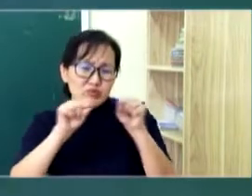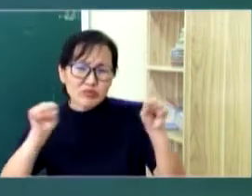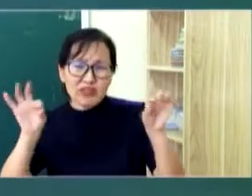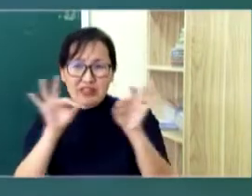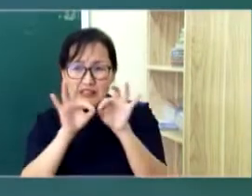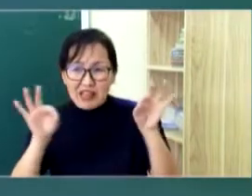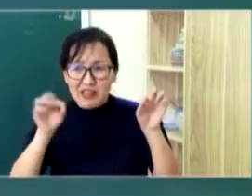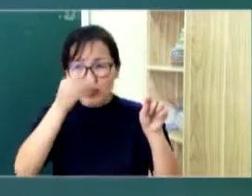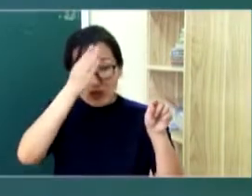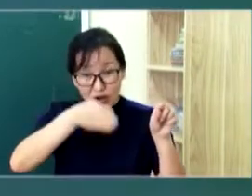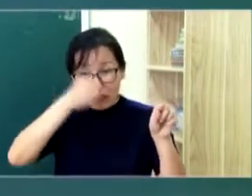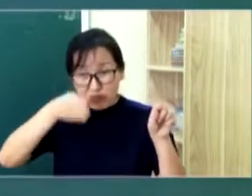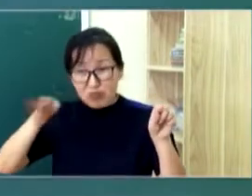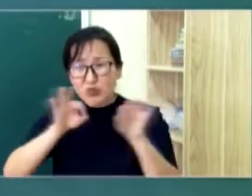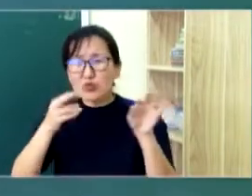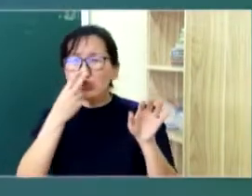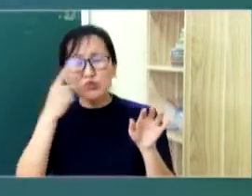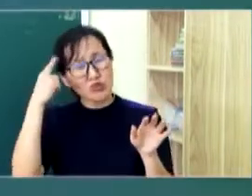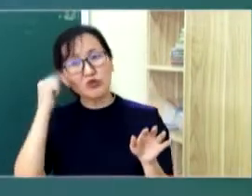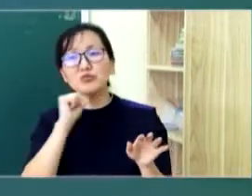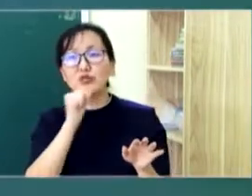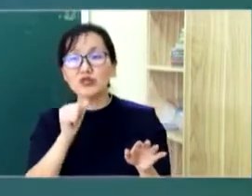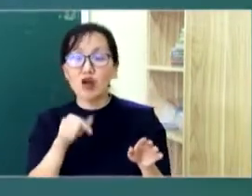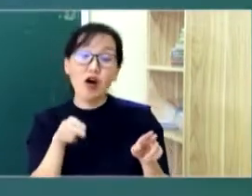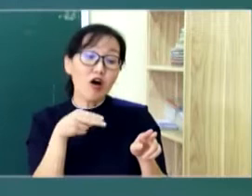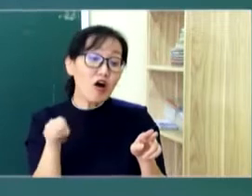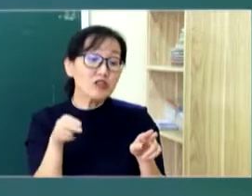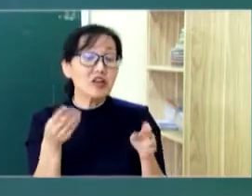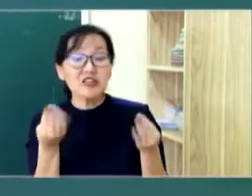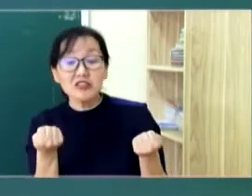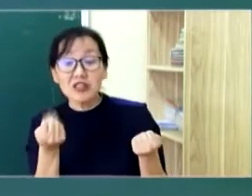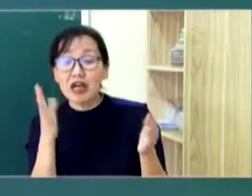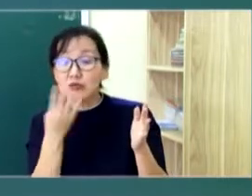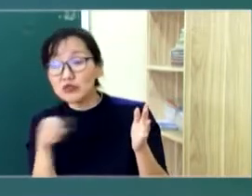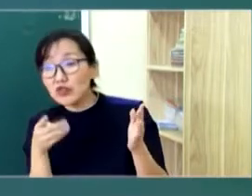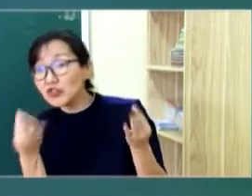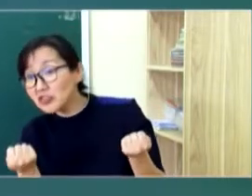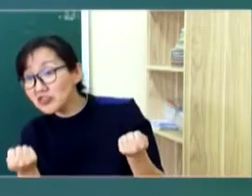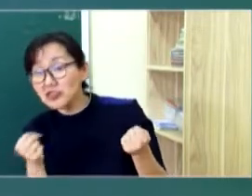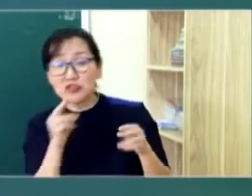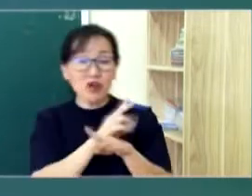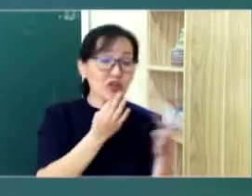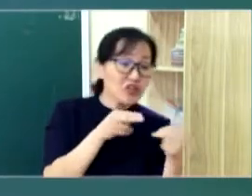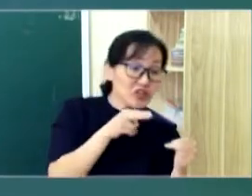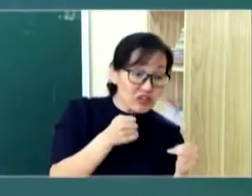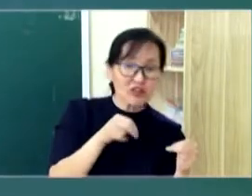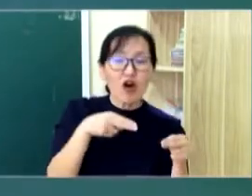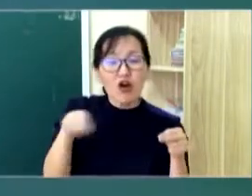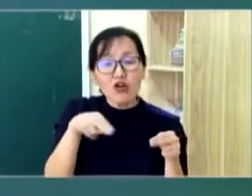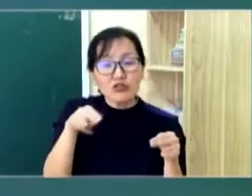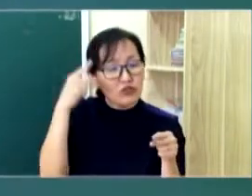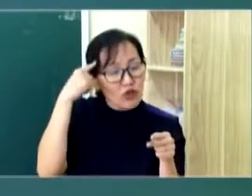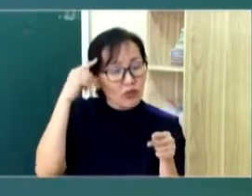хэлэхэд ашигладаг юм зүйл юм байна. Ийм учраас бид нар энэ хичээл маань биднэрт үр дүнтэй ашигтай хичээл байгаамаа. За үүнийгээ